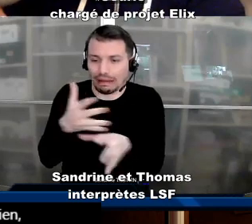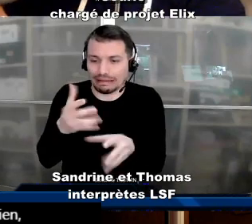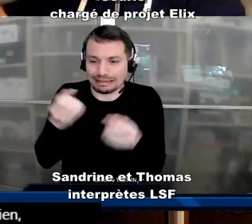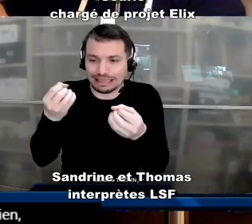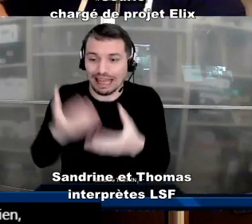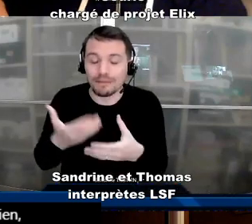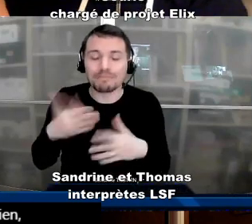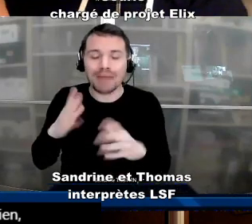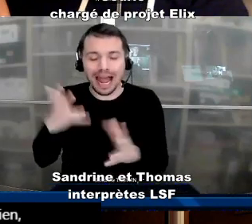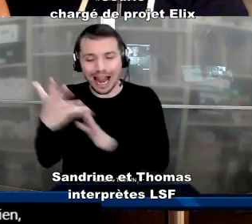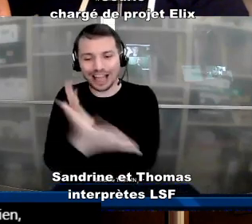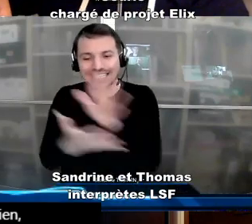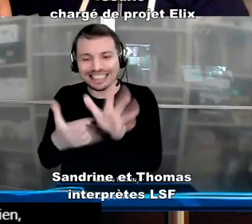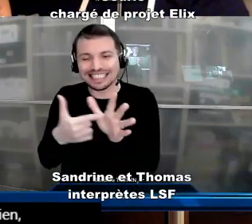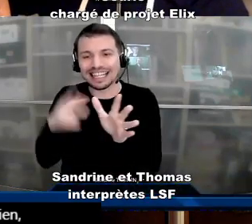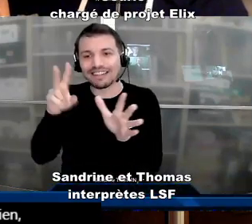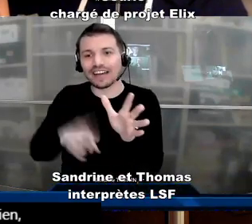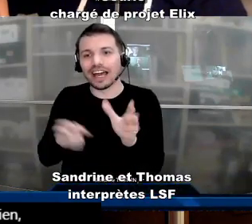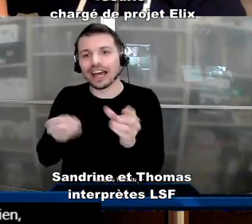terrain, c'est-à-dire que depuis